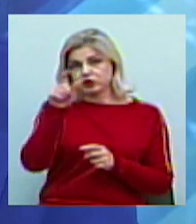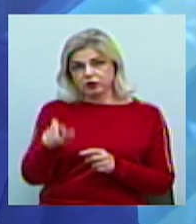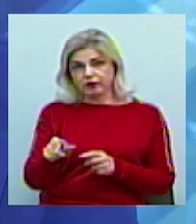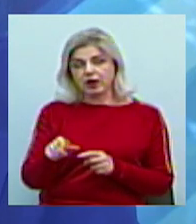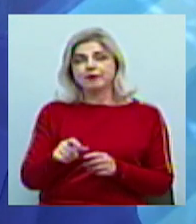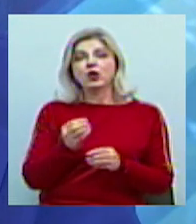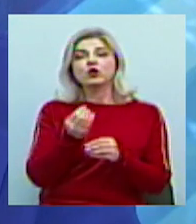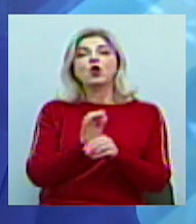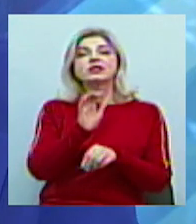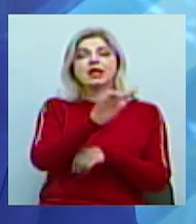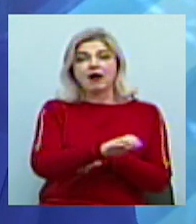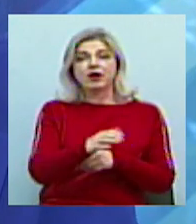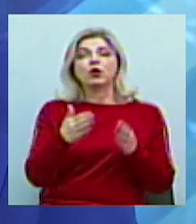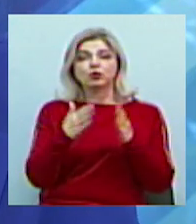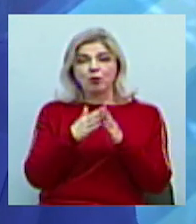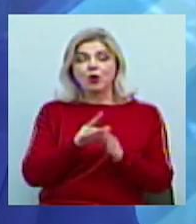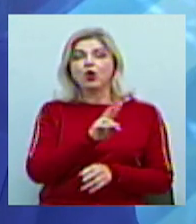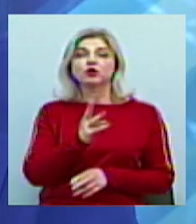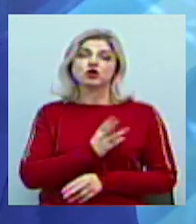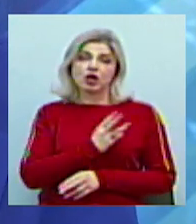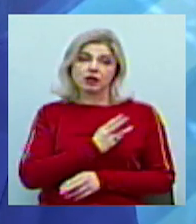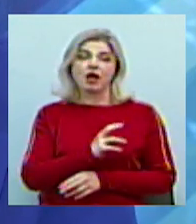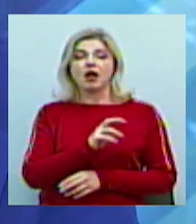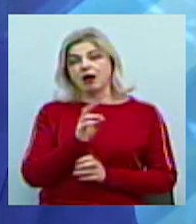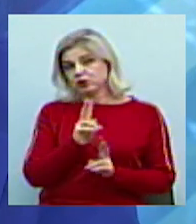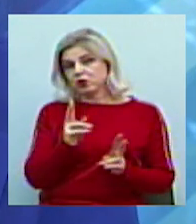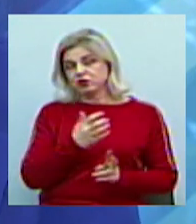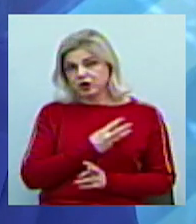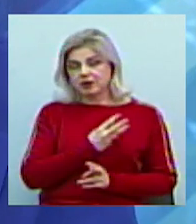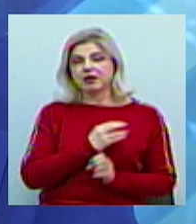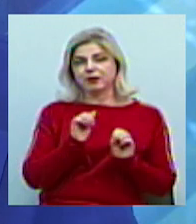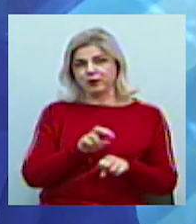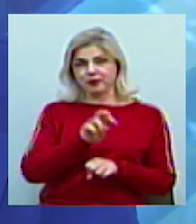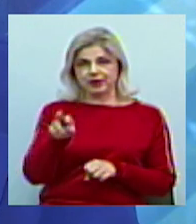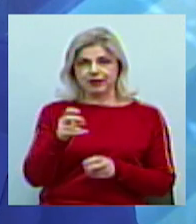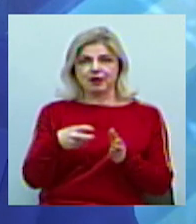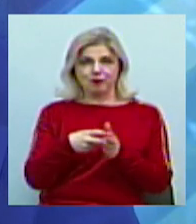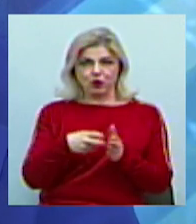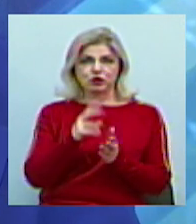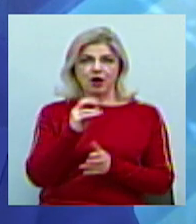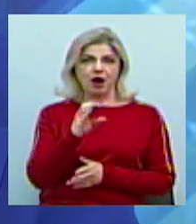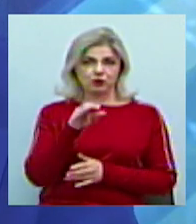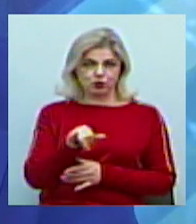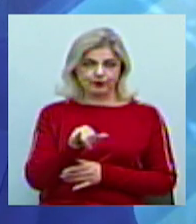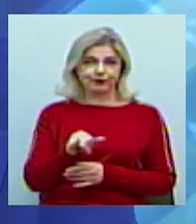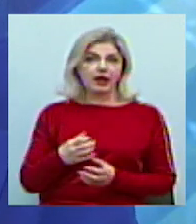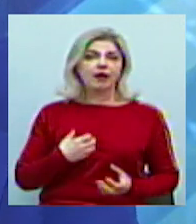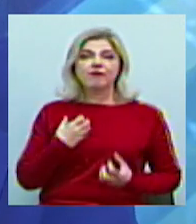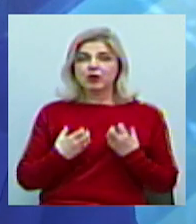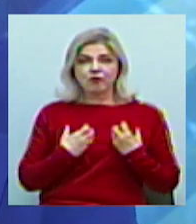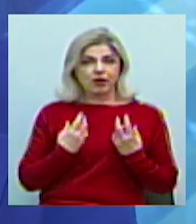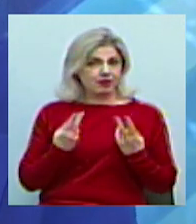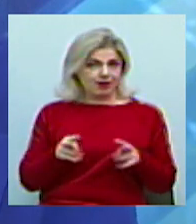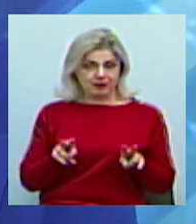йде додому, але хто бажає отримувати в відділенні, той приходить, отримує, як так називаємо, на касі. Тобто хвилюватись